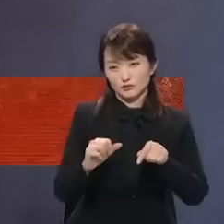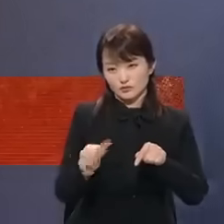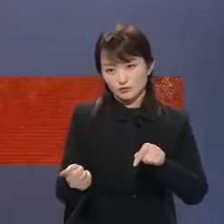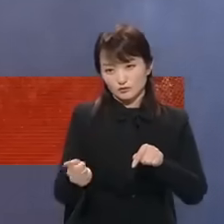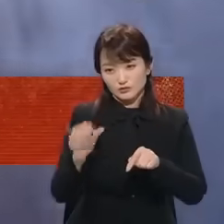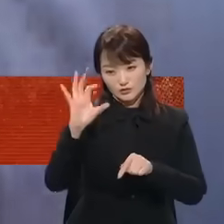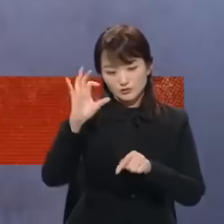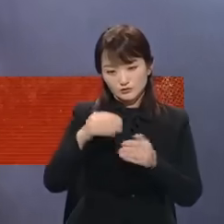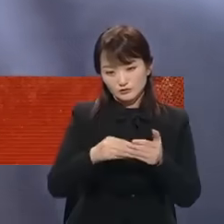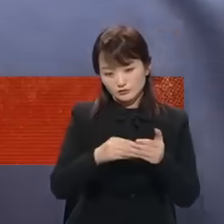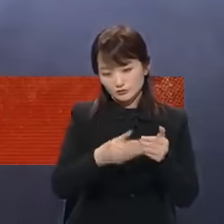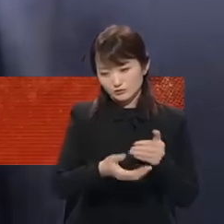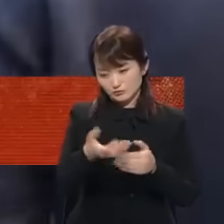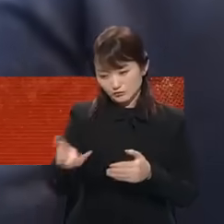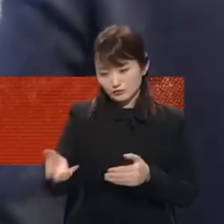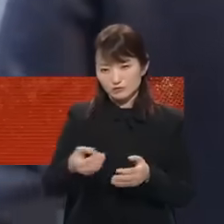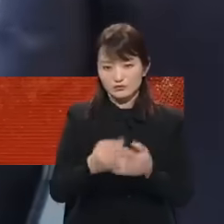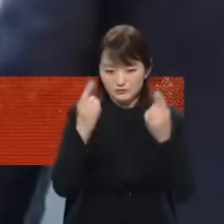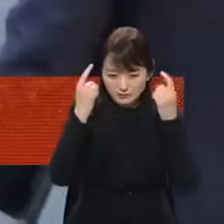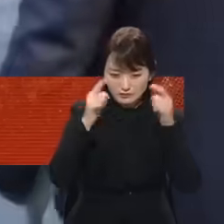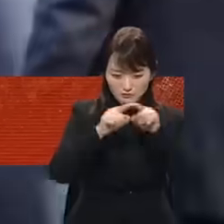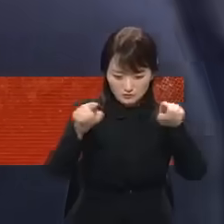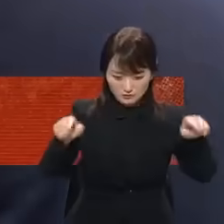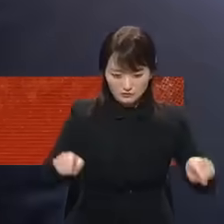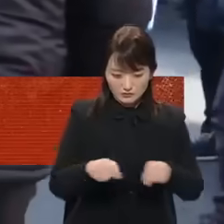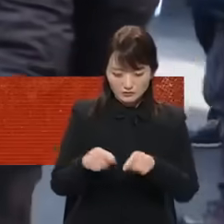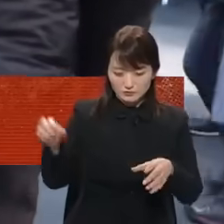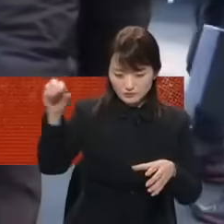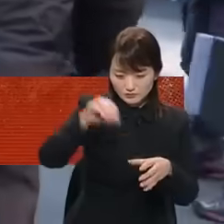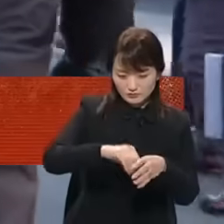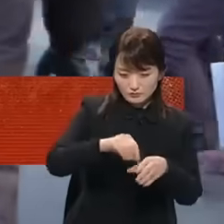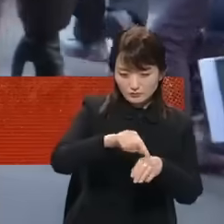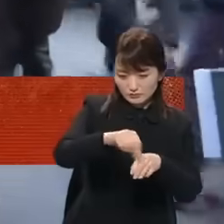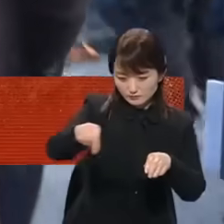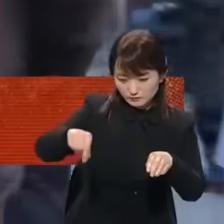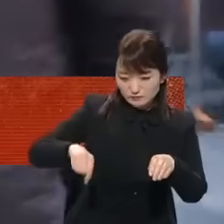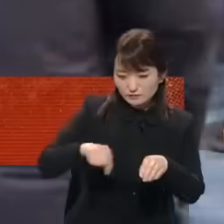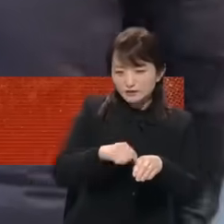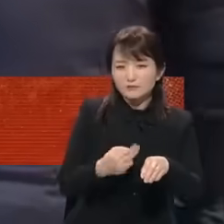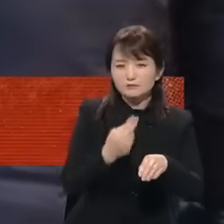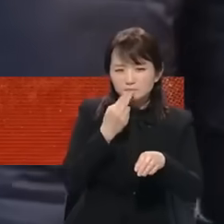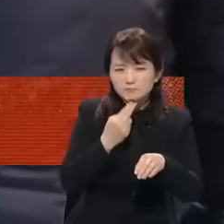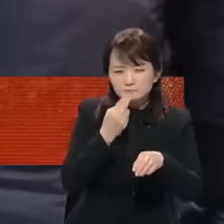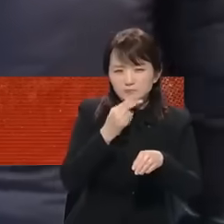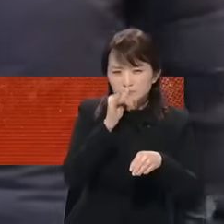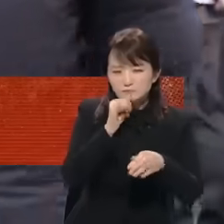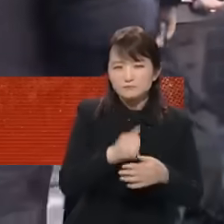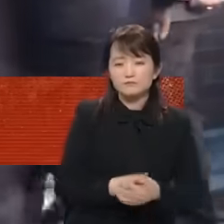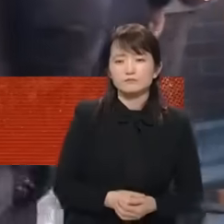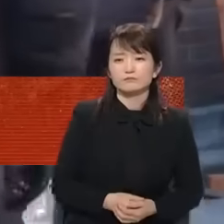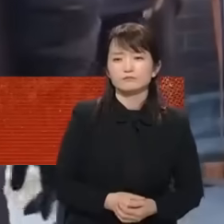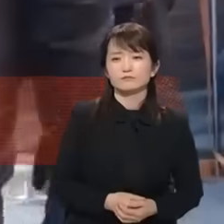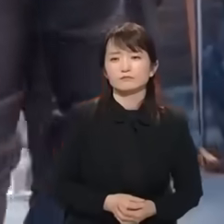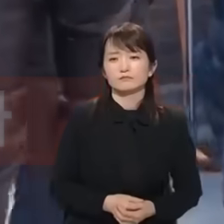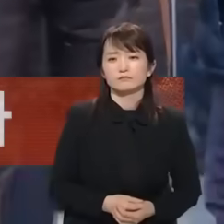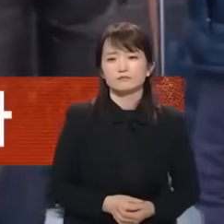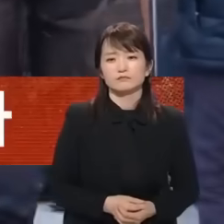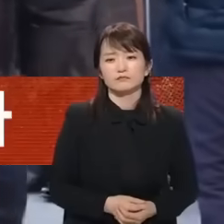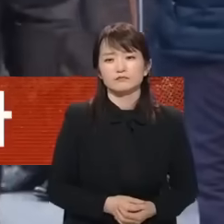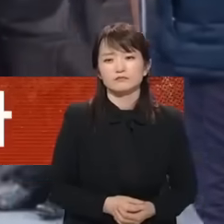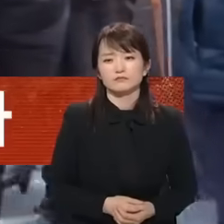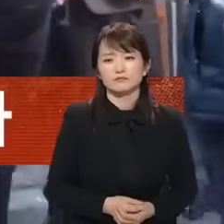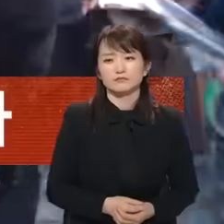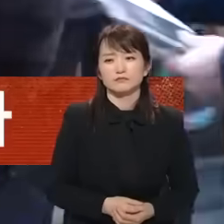화장실을 옮기고여 가방에 놓고 를 닫는 순간에 피해자가 숨소리를 냈다고 합니다 사실 너무 잔혹한 얘기라 제가